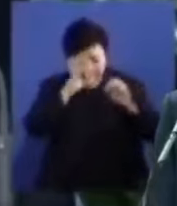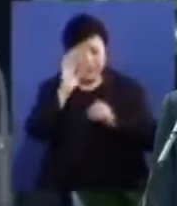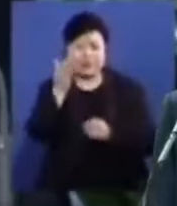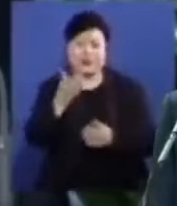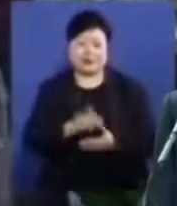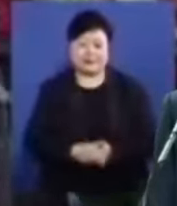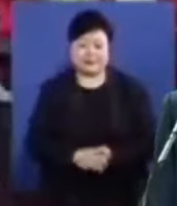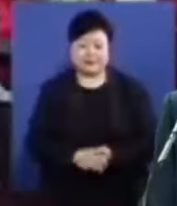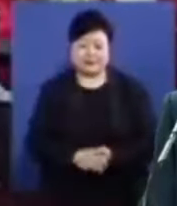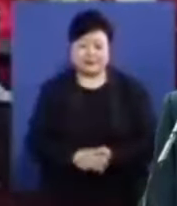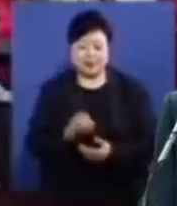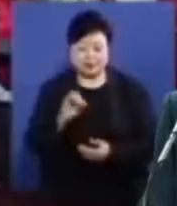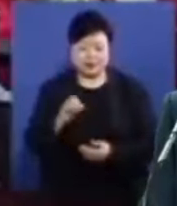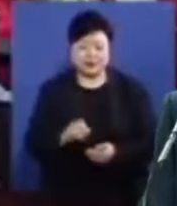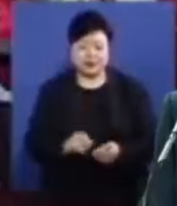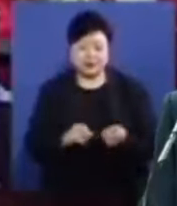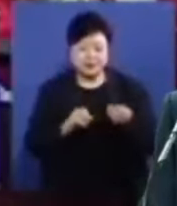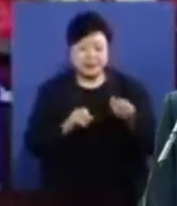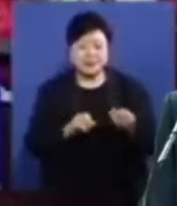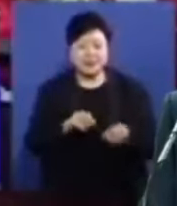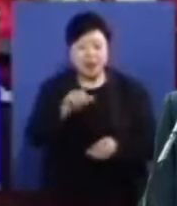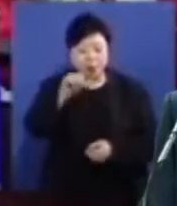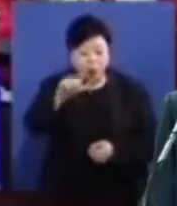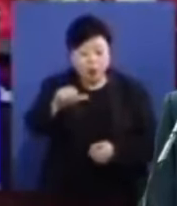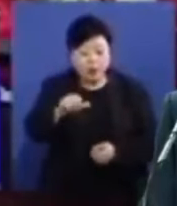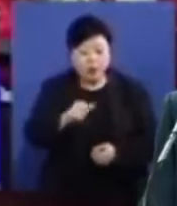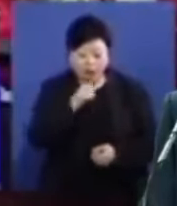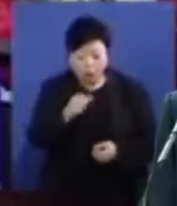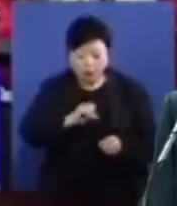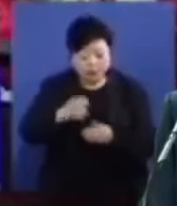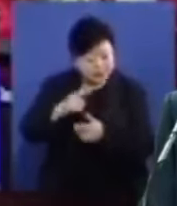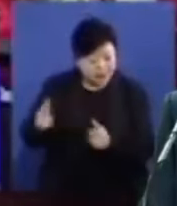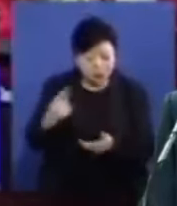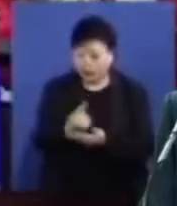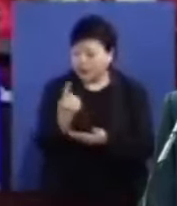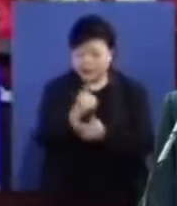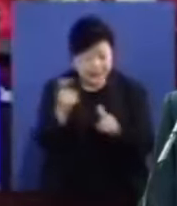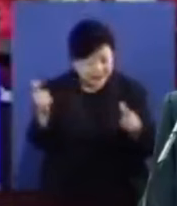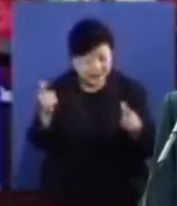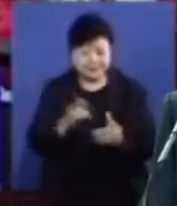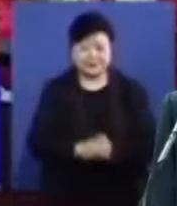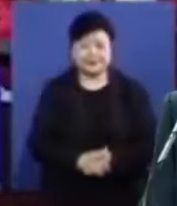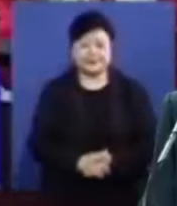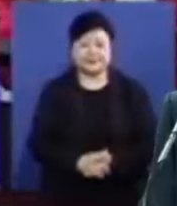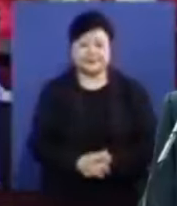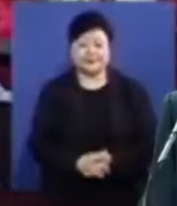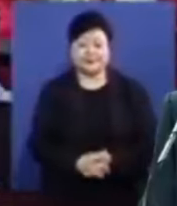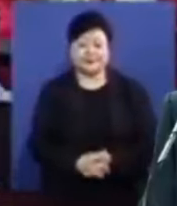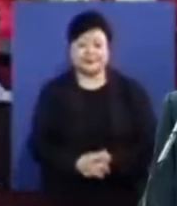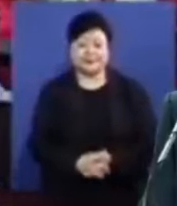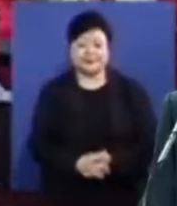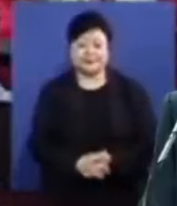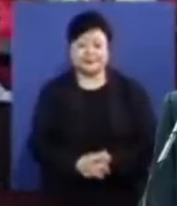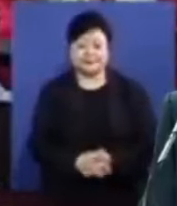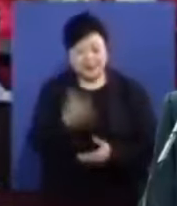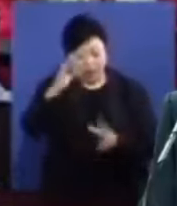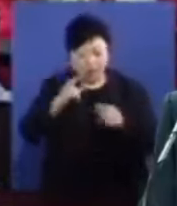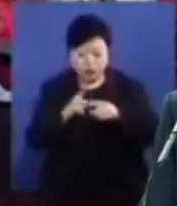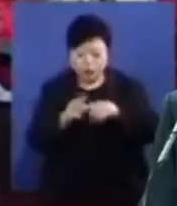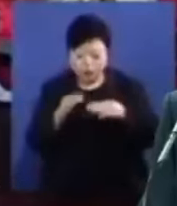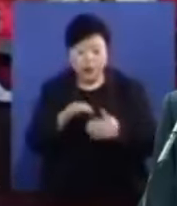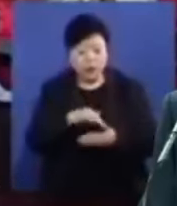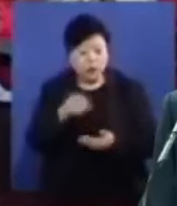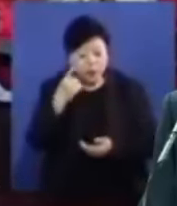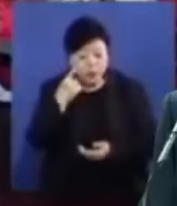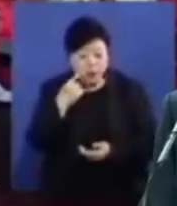것입니다. 이번에 13장 5절에 내가 결코 너를 버리지 아니하고 너를 떠나지 아니하라고 말씀한 것입니다. 한국 교회 통계를